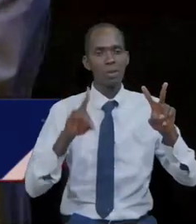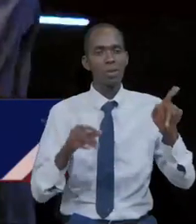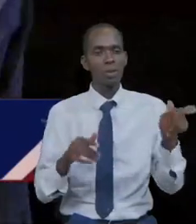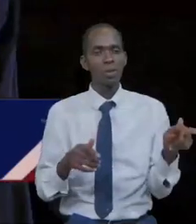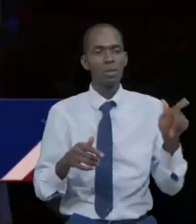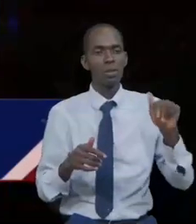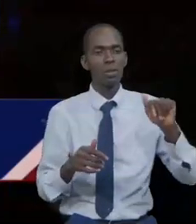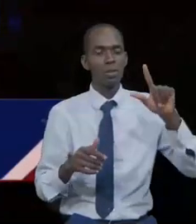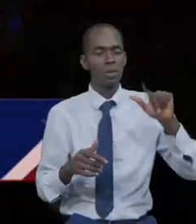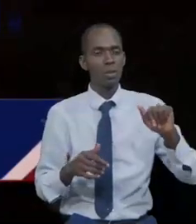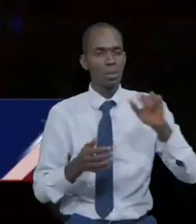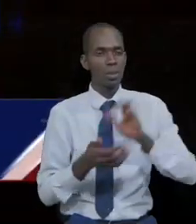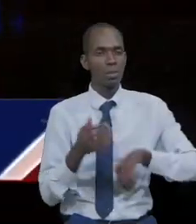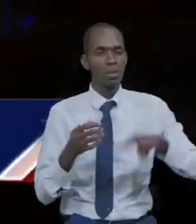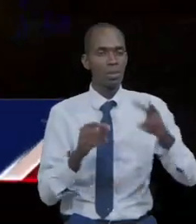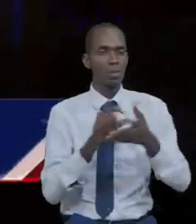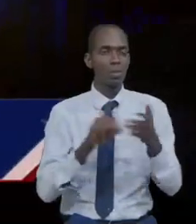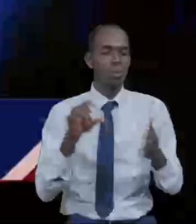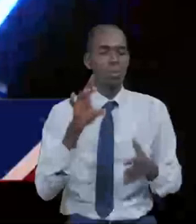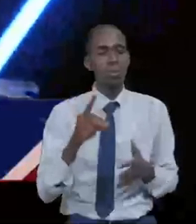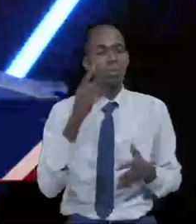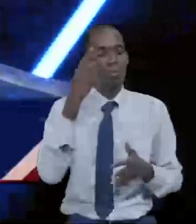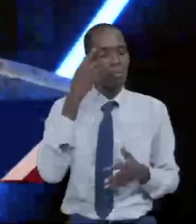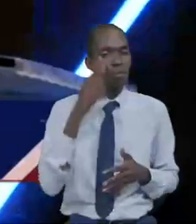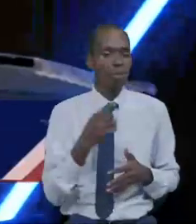Galates 2, verset 8.